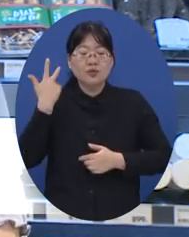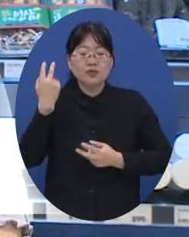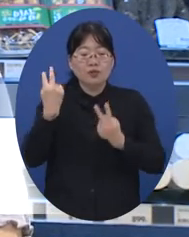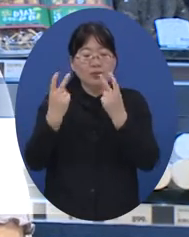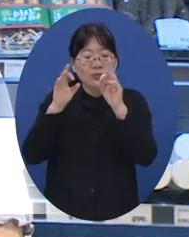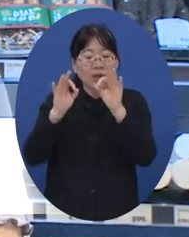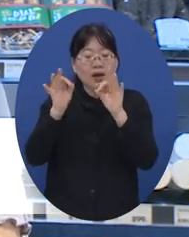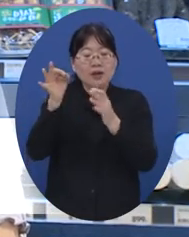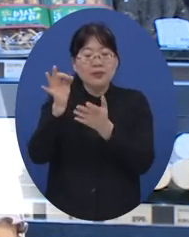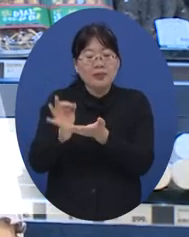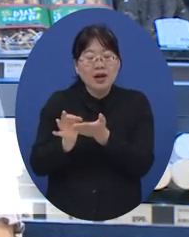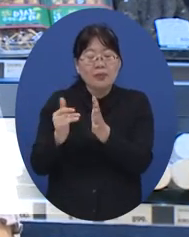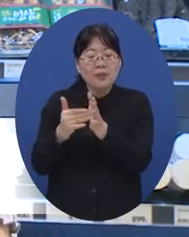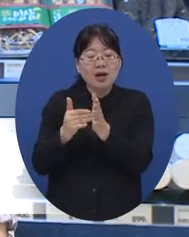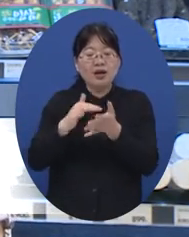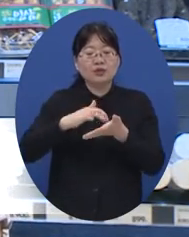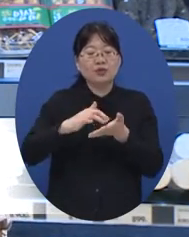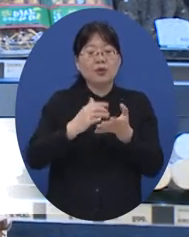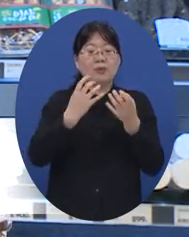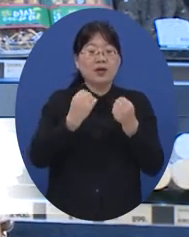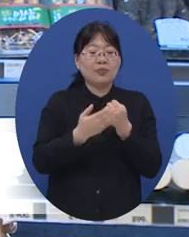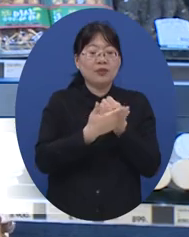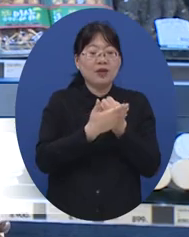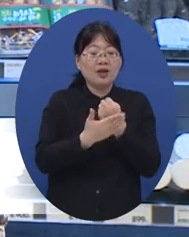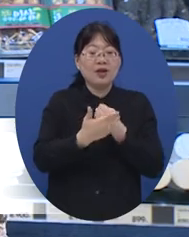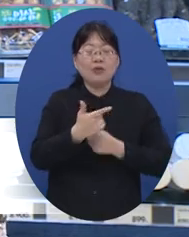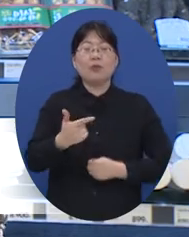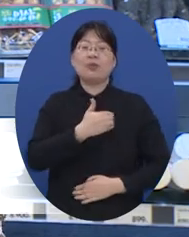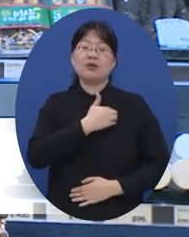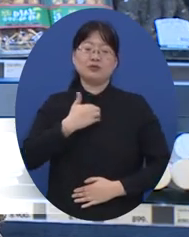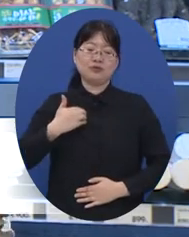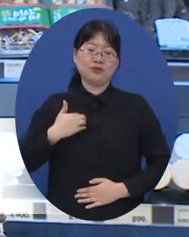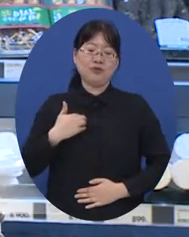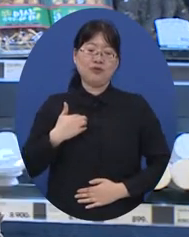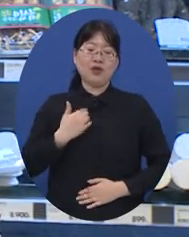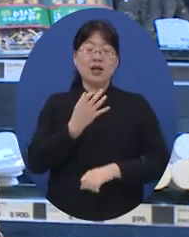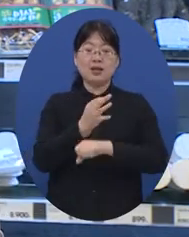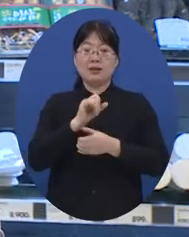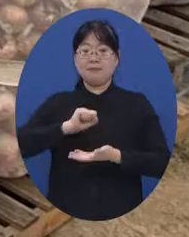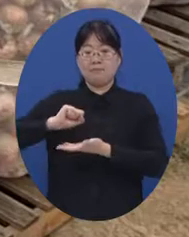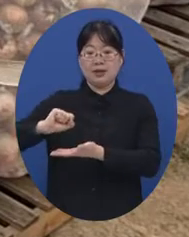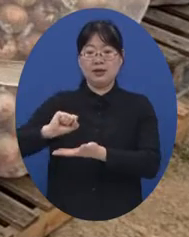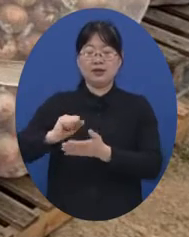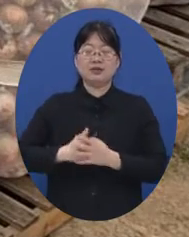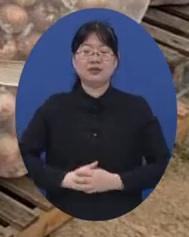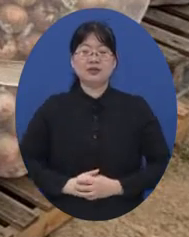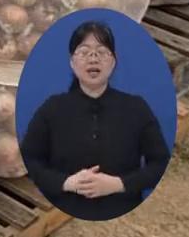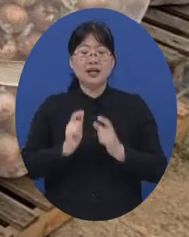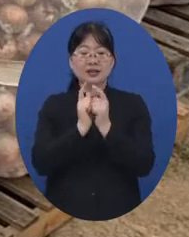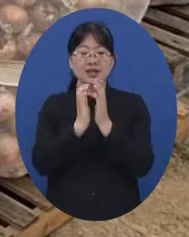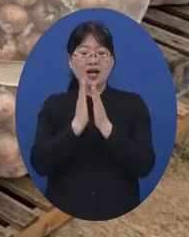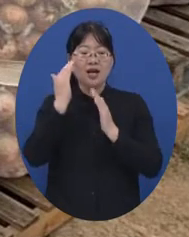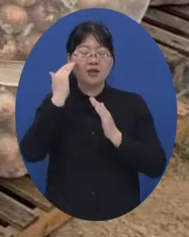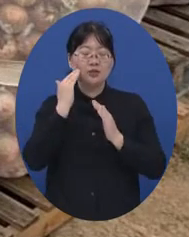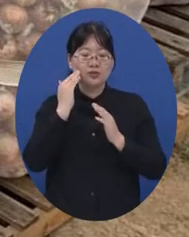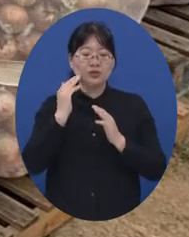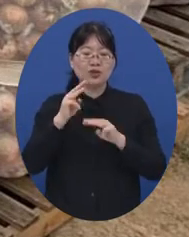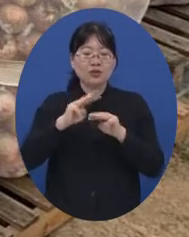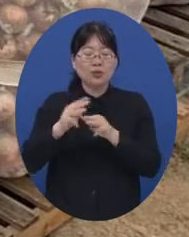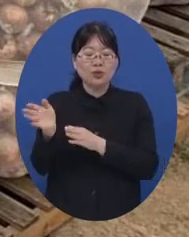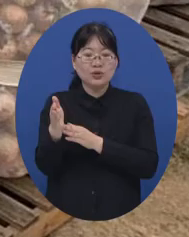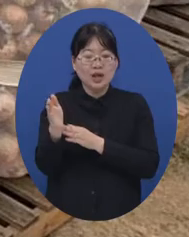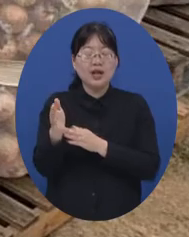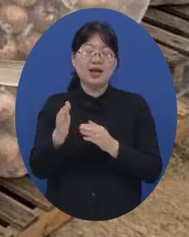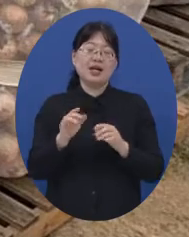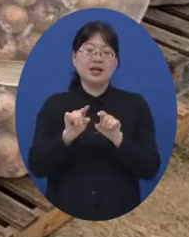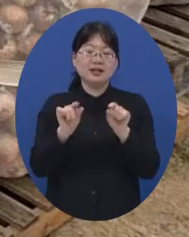비해서 가격도 저렴한데 양도 이렇게 많고 크고 해서 아주 만족하게 사갑니다. 실제